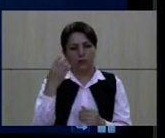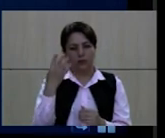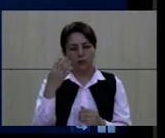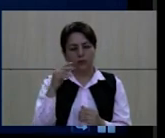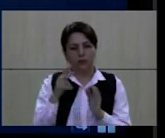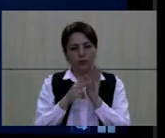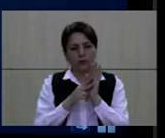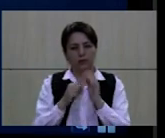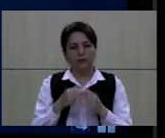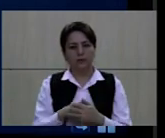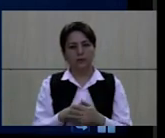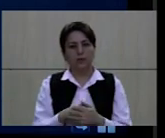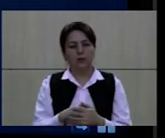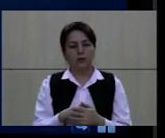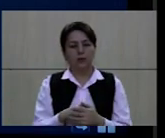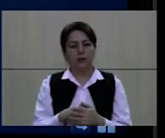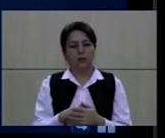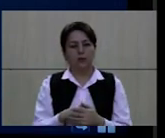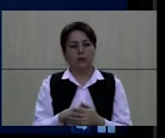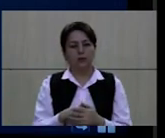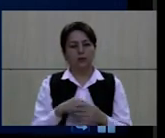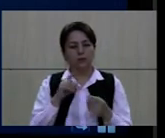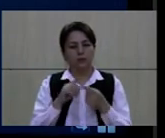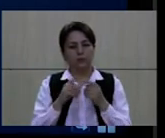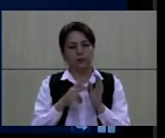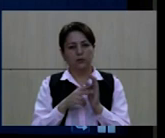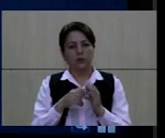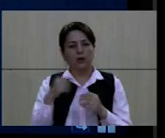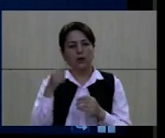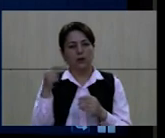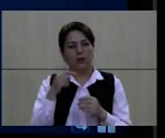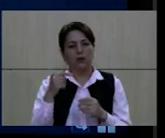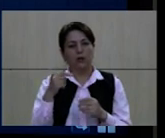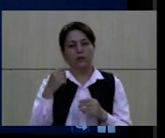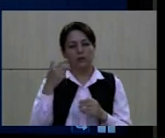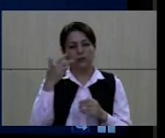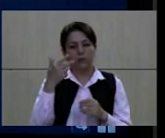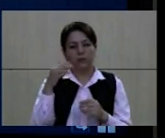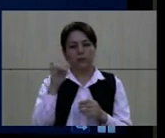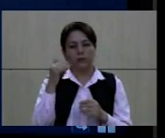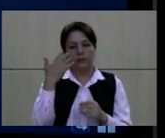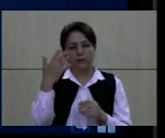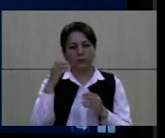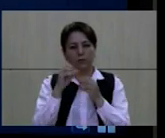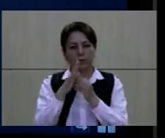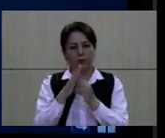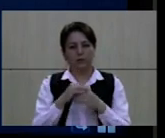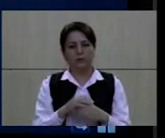ko'paytirsam 8. Qo'shamiz 8 ni. Ayiramiz 3 ni 5 ga ko'paytirsam